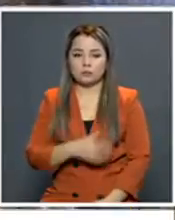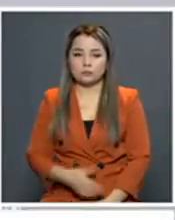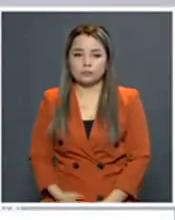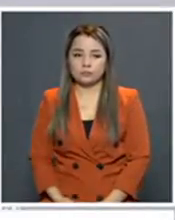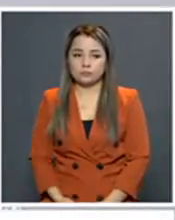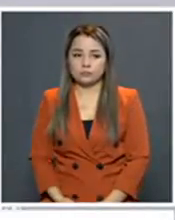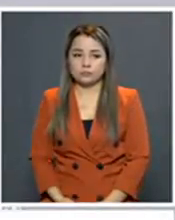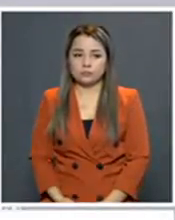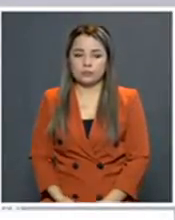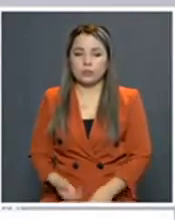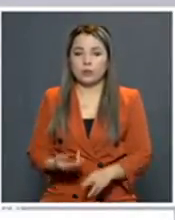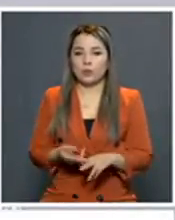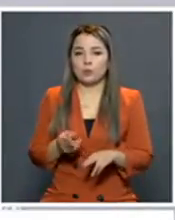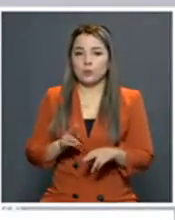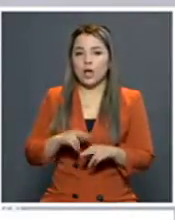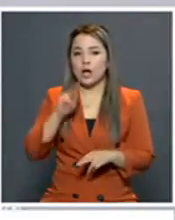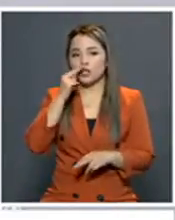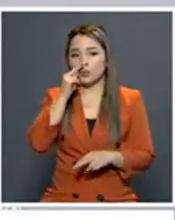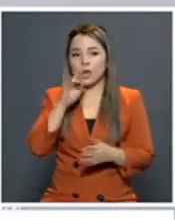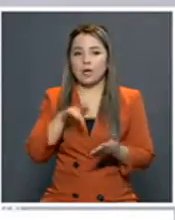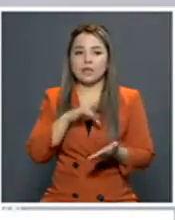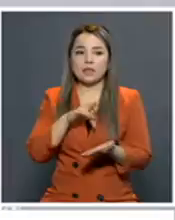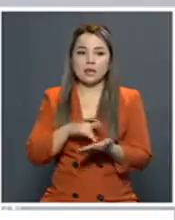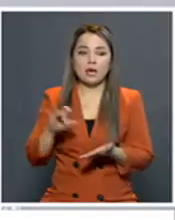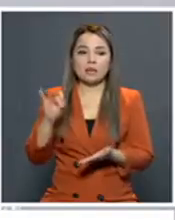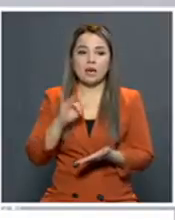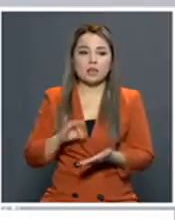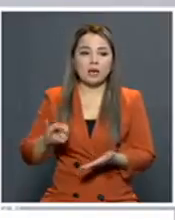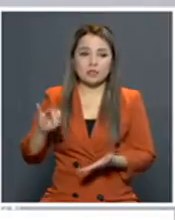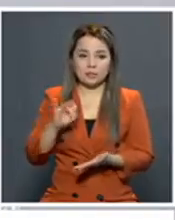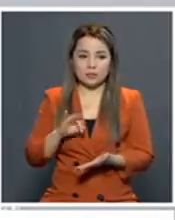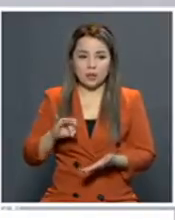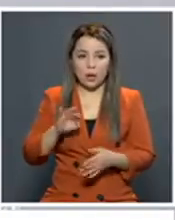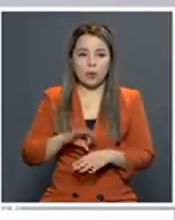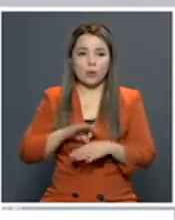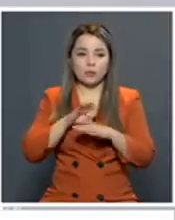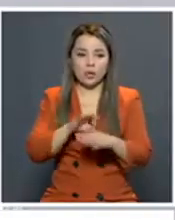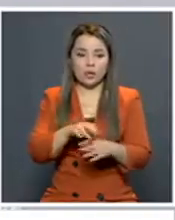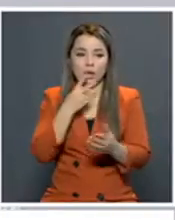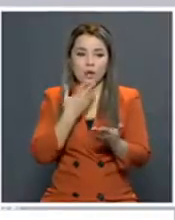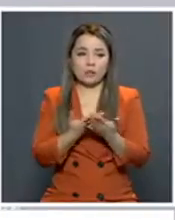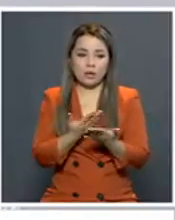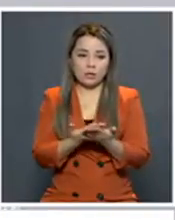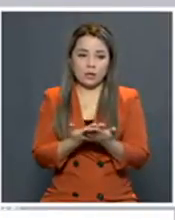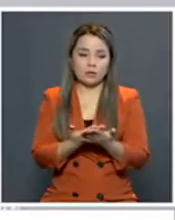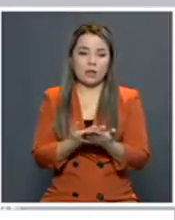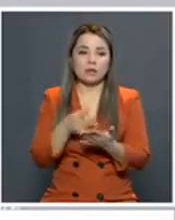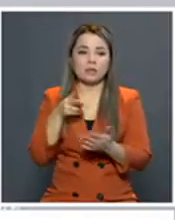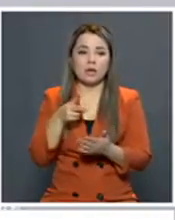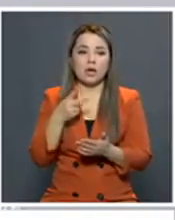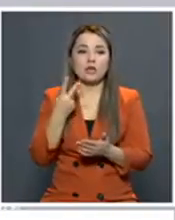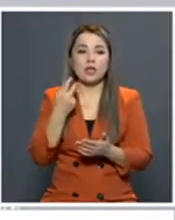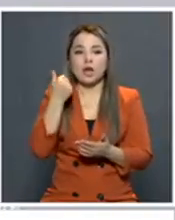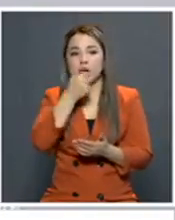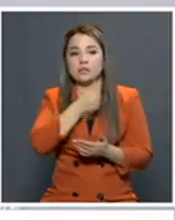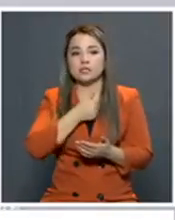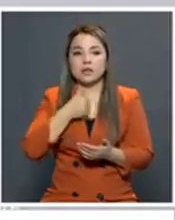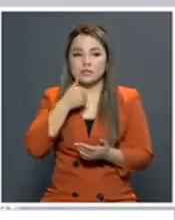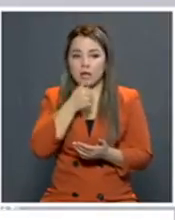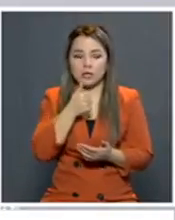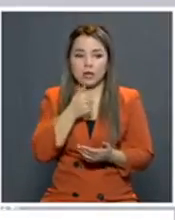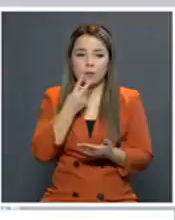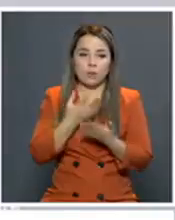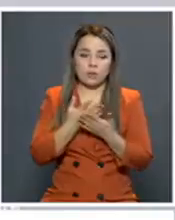Бұл цитаделде Шымкент қаласының тарихын, өткенін дәлелдейтін, 2002 жылдығын дәлелдейтін